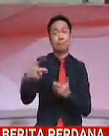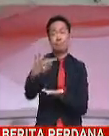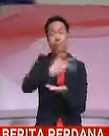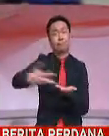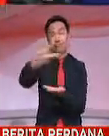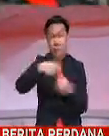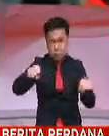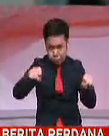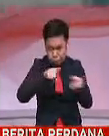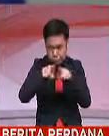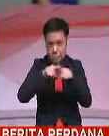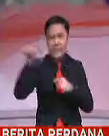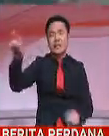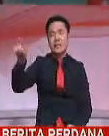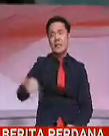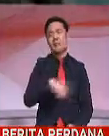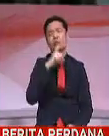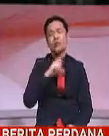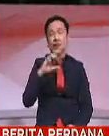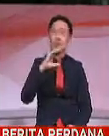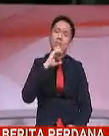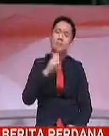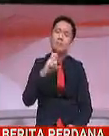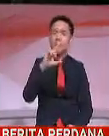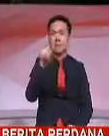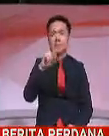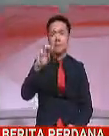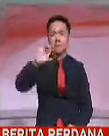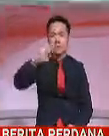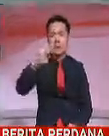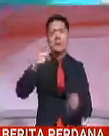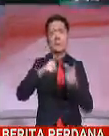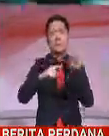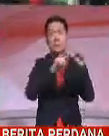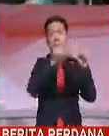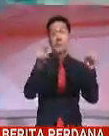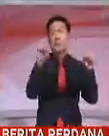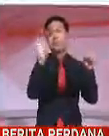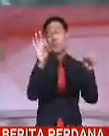berlangsung di GP Republic Czech dari 7 hingga 9 Ogos ini.